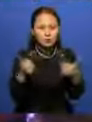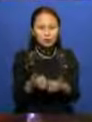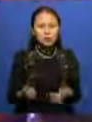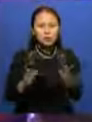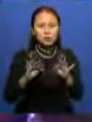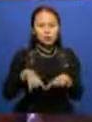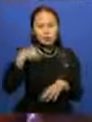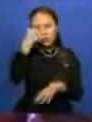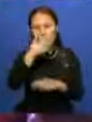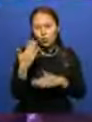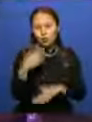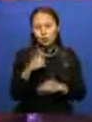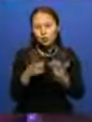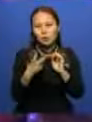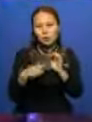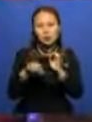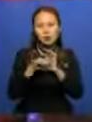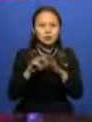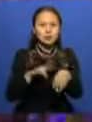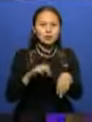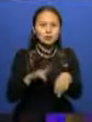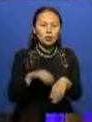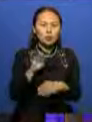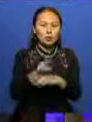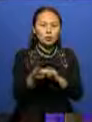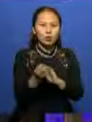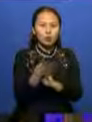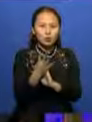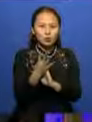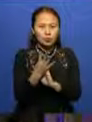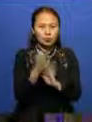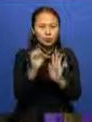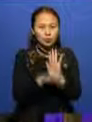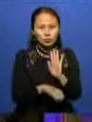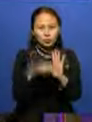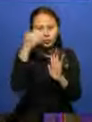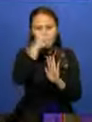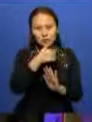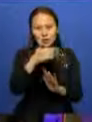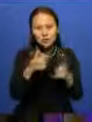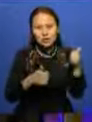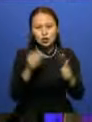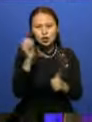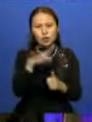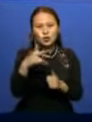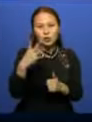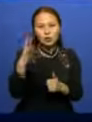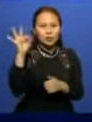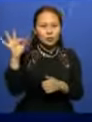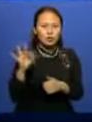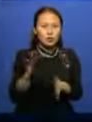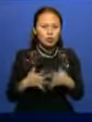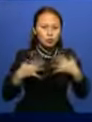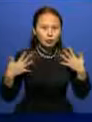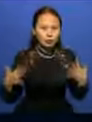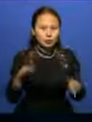дерек бойынша былтырғы жылы қызметінде жүрген 126 полицей өлтірілген. Бұл 2013 жылмен салыстырғанда 24%-ға көп.